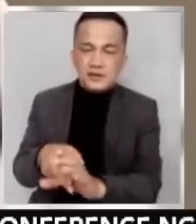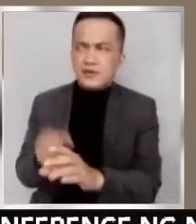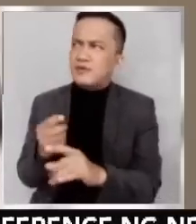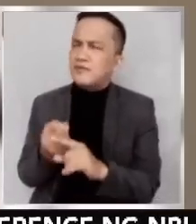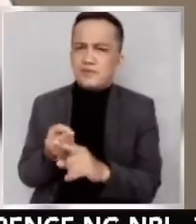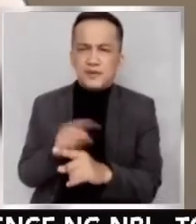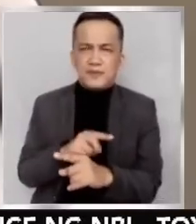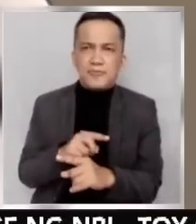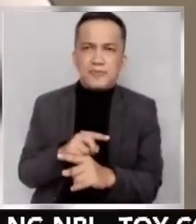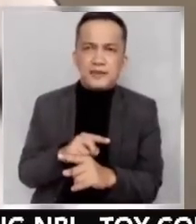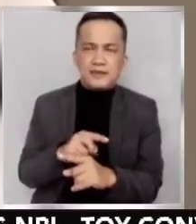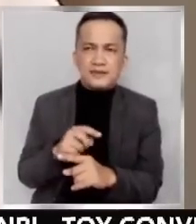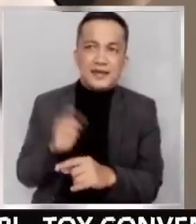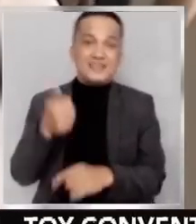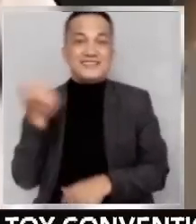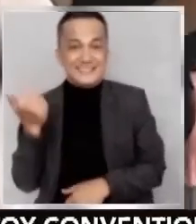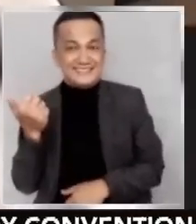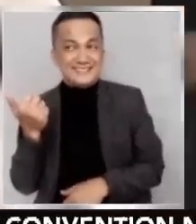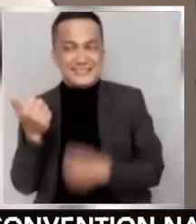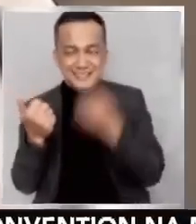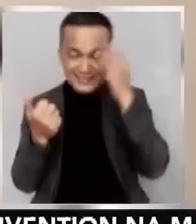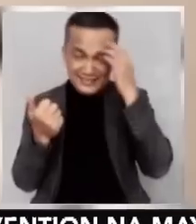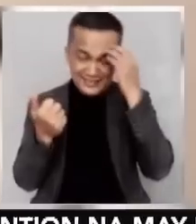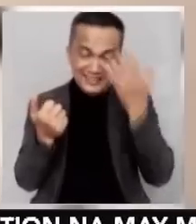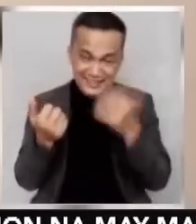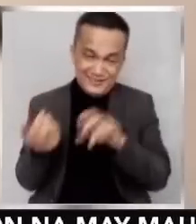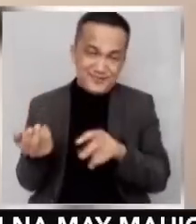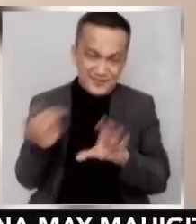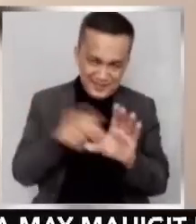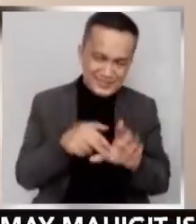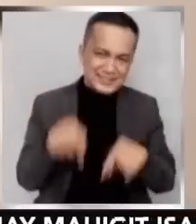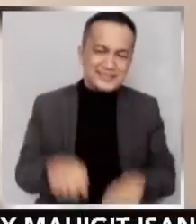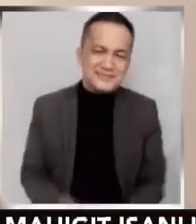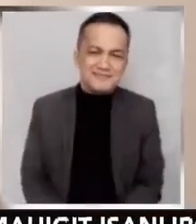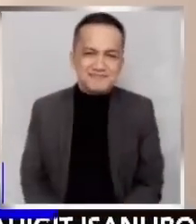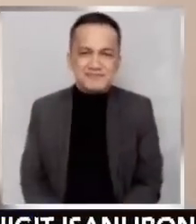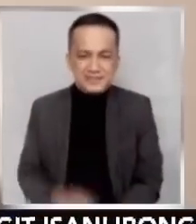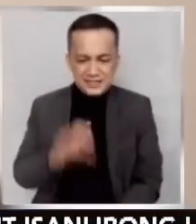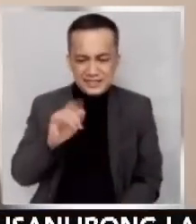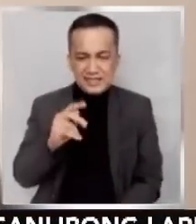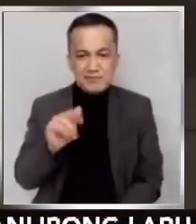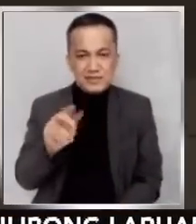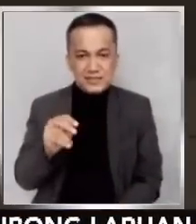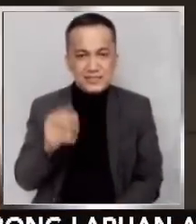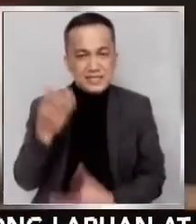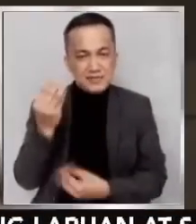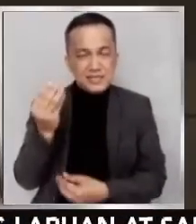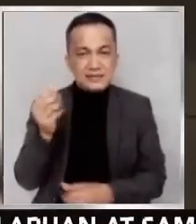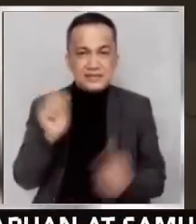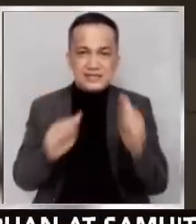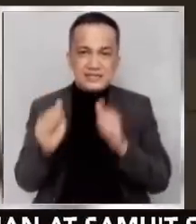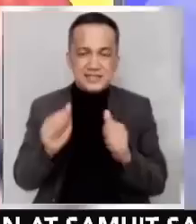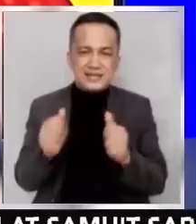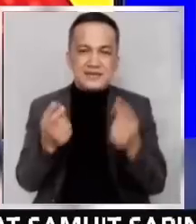galing ng kabila, pero ngayon nandito na rin po sa atin. Katatibayan updated sa Showbiz